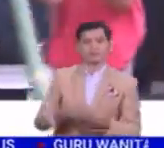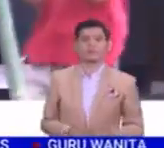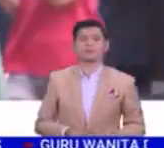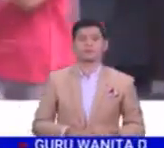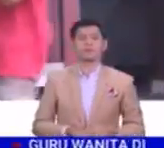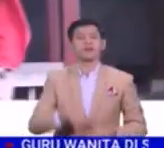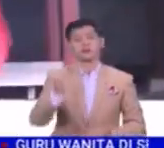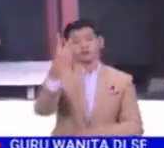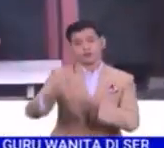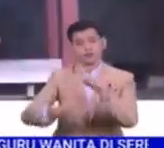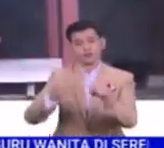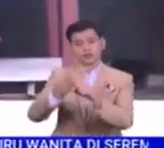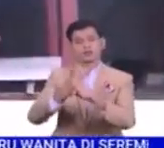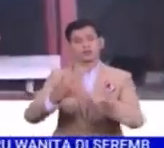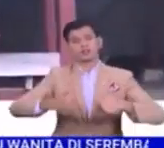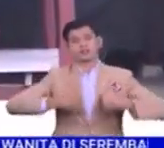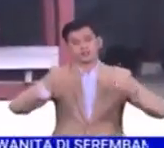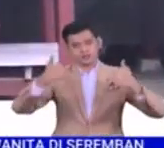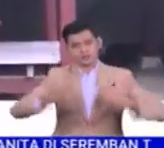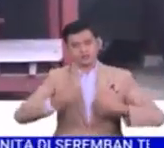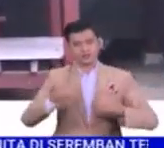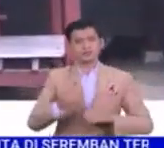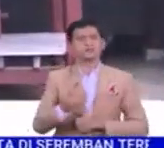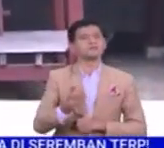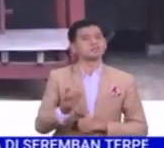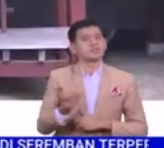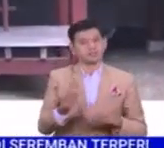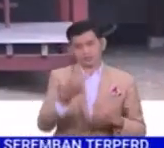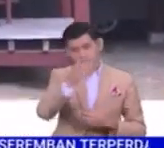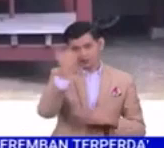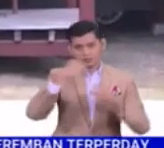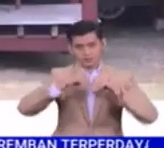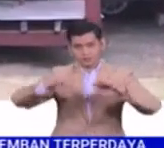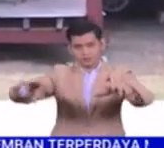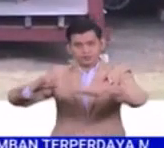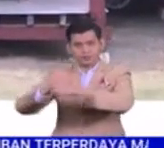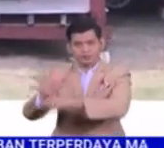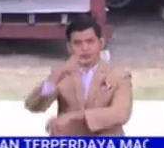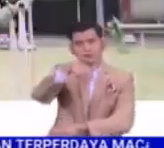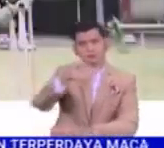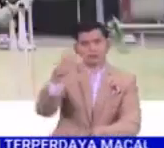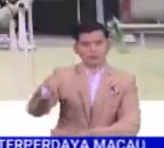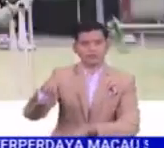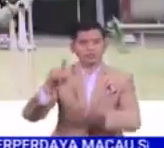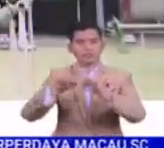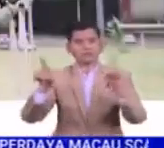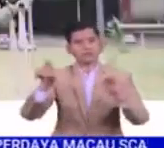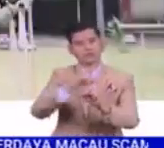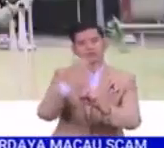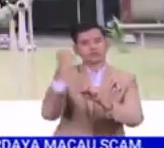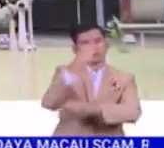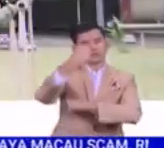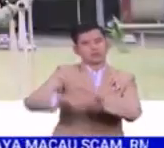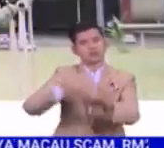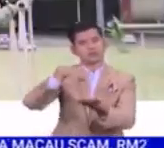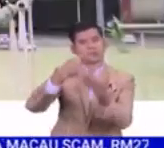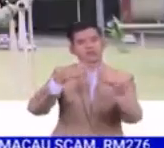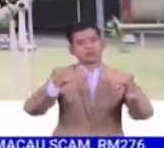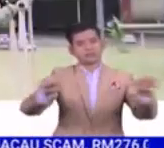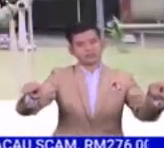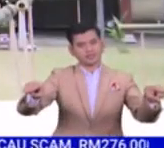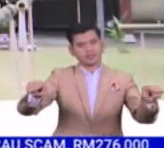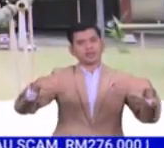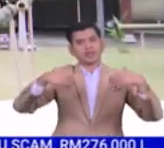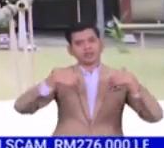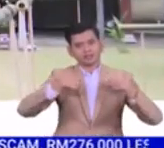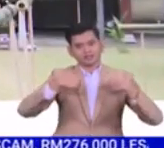Walaupun sudah 2 tahun sambutan Aidilfitri suram akibat perintah kawalan pergerakan, namun suasana tahun ini amat berbeza